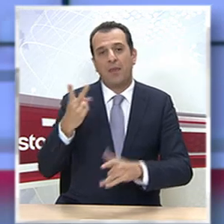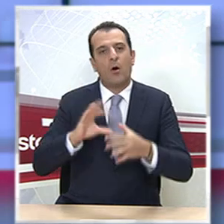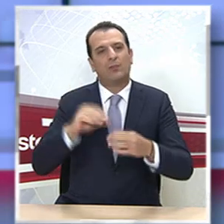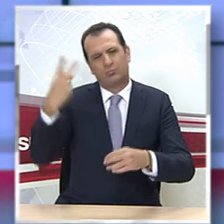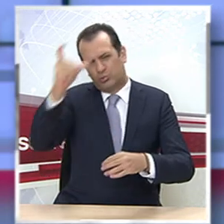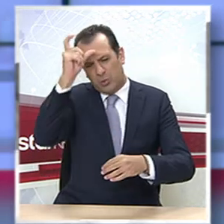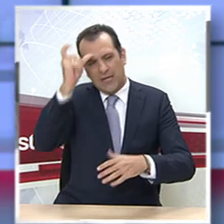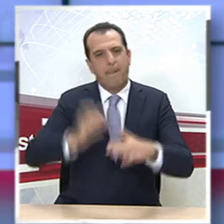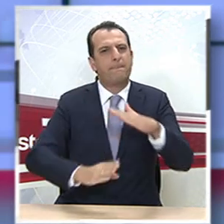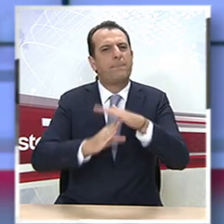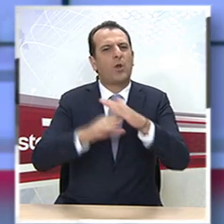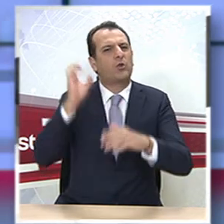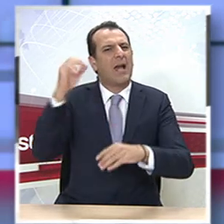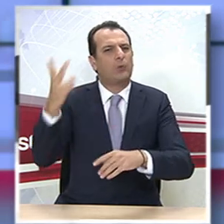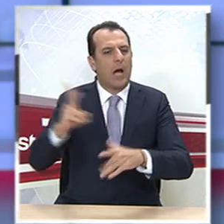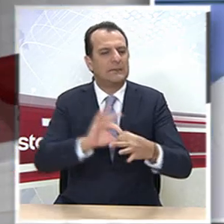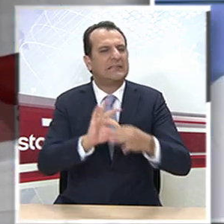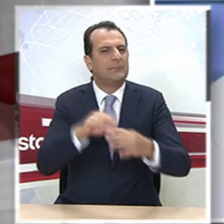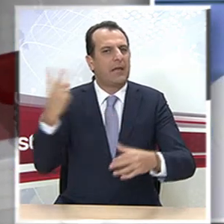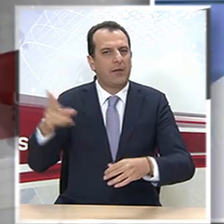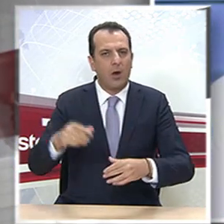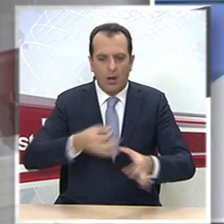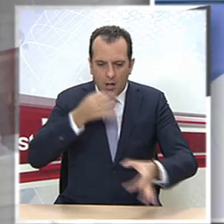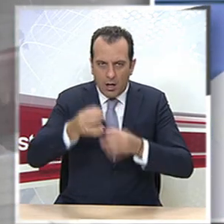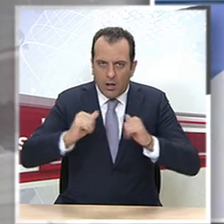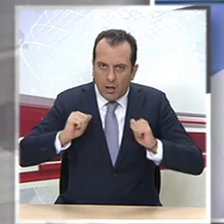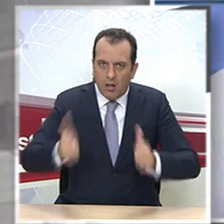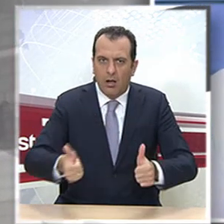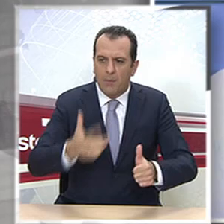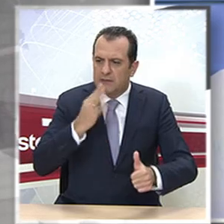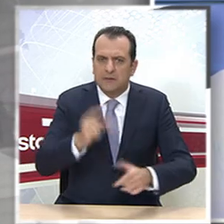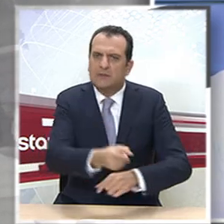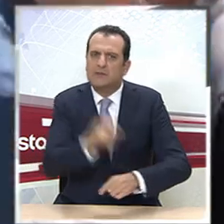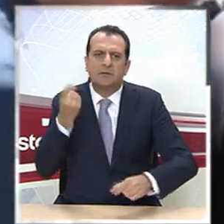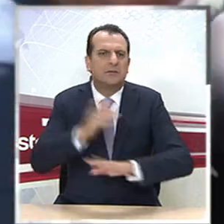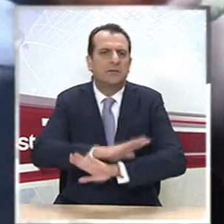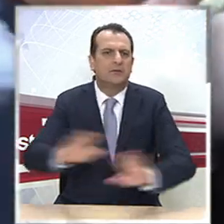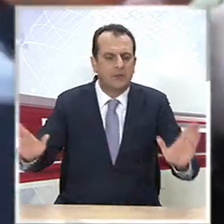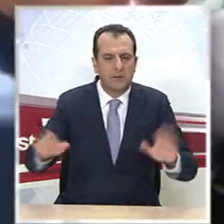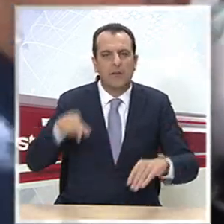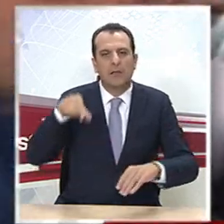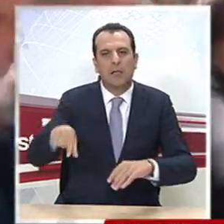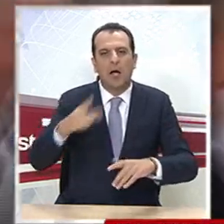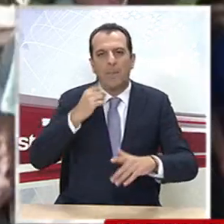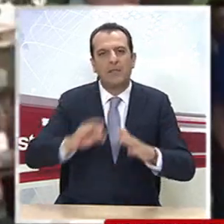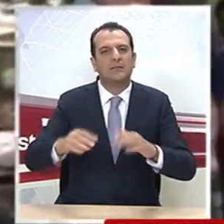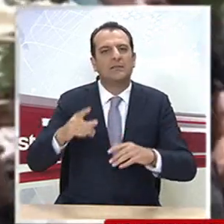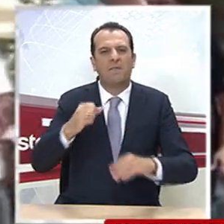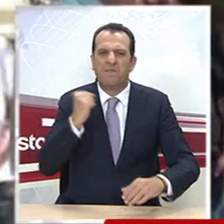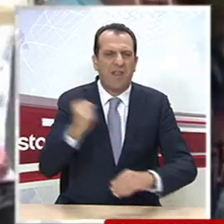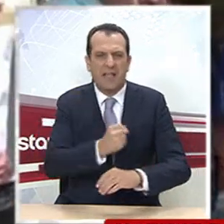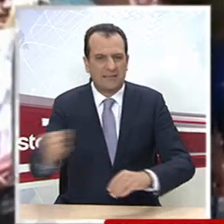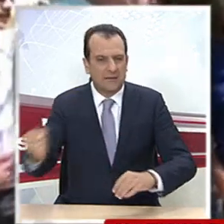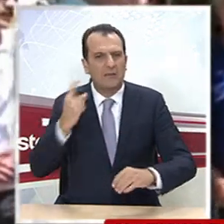συνεργάτες και σύμμαχοι του Ταγί Περντογάν. Ο Κωστής Βέιμος μας ενημερώνει. Κωστή. Ξεπερνώντας λοιπόν κάθε όριο, ο πρόεδρος του τουρκικού ακροδεξιού κόμματος